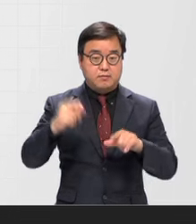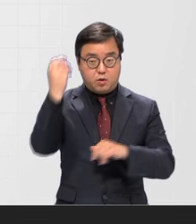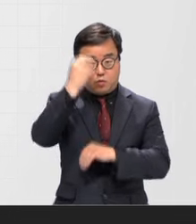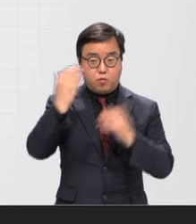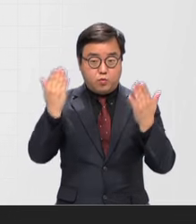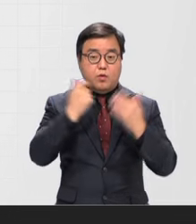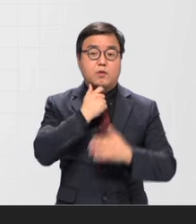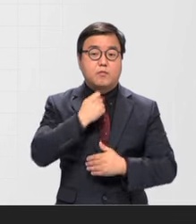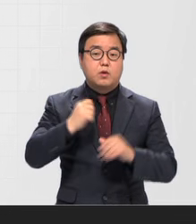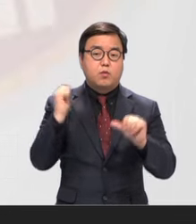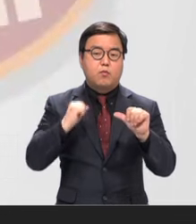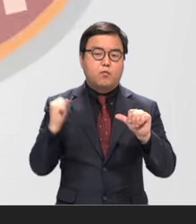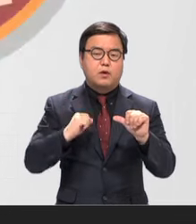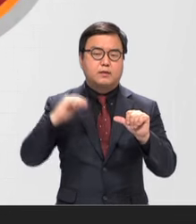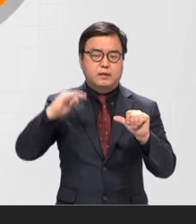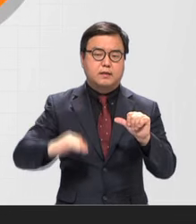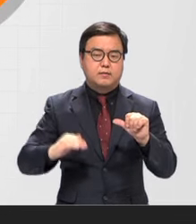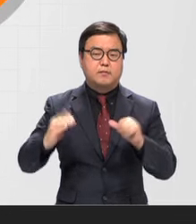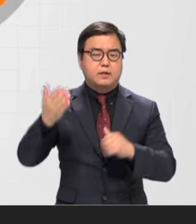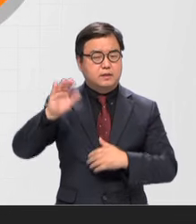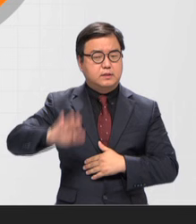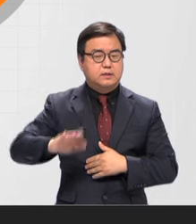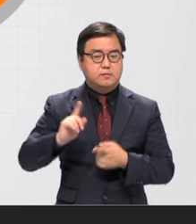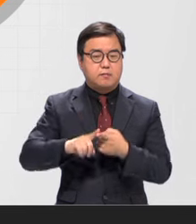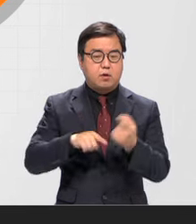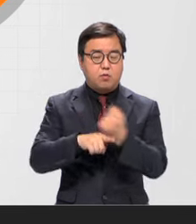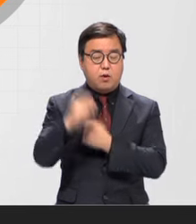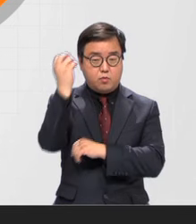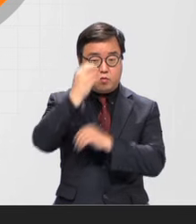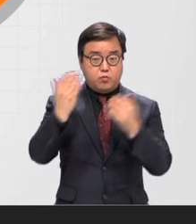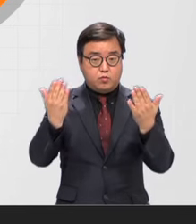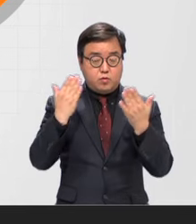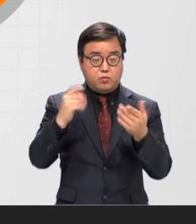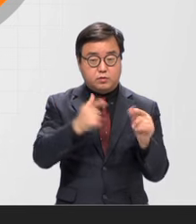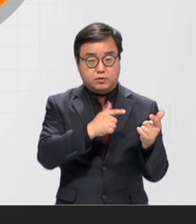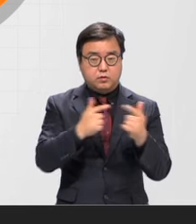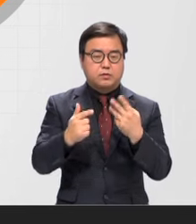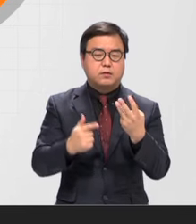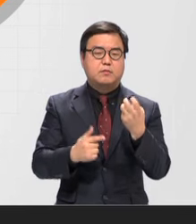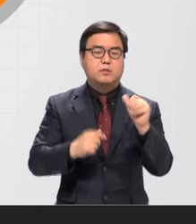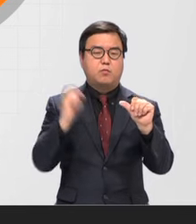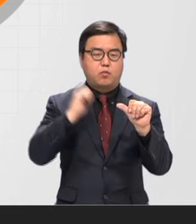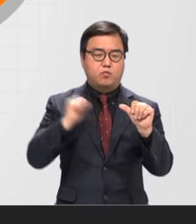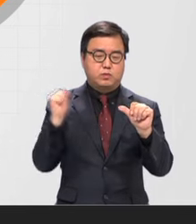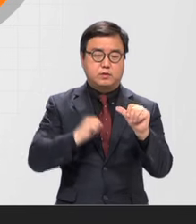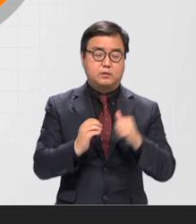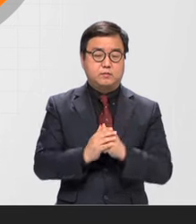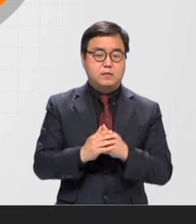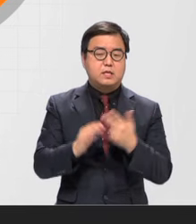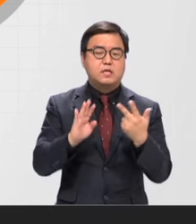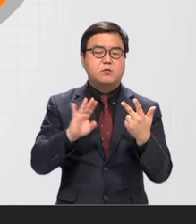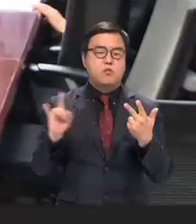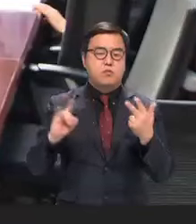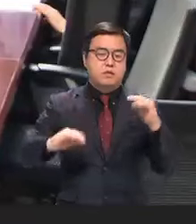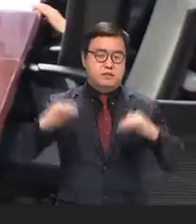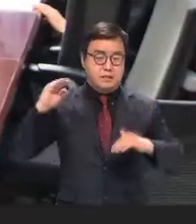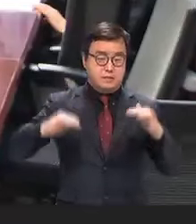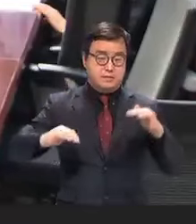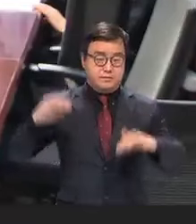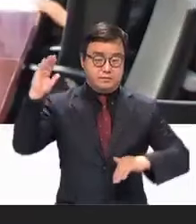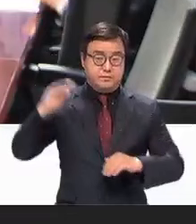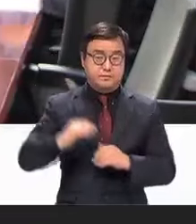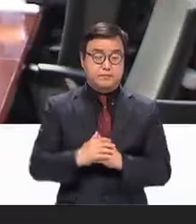5% 못 미쳤지만 과학과 영재학교는 35% 됐습니다 일곱배 나만